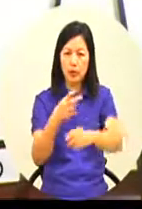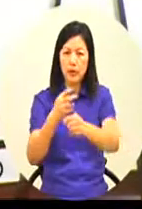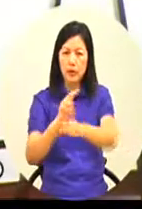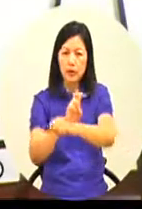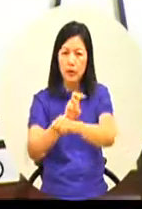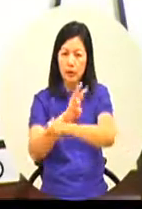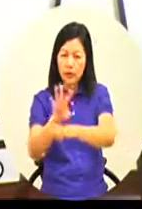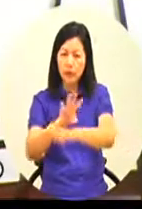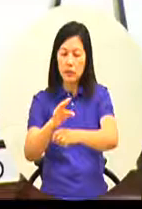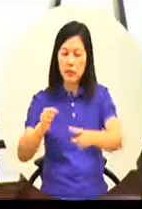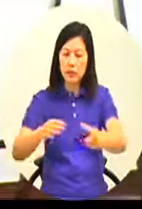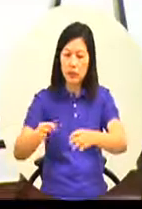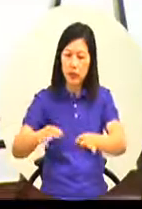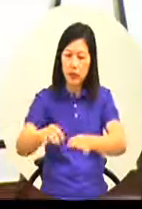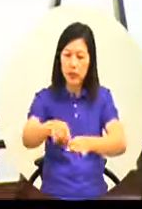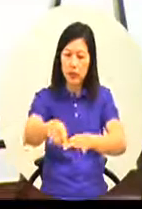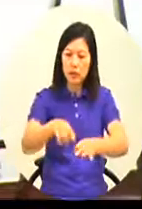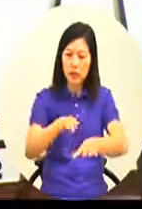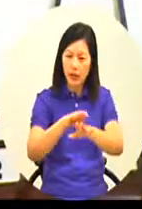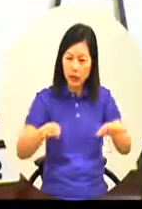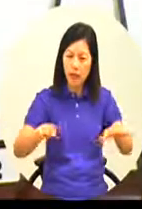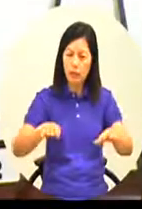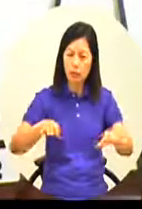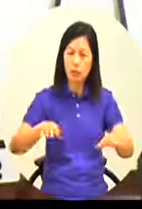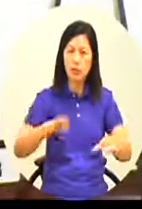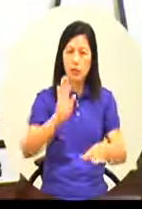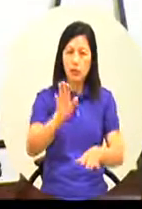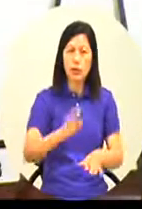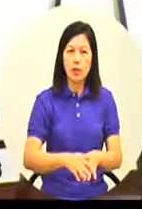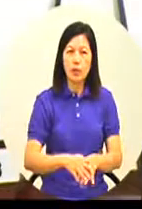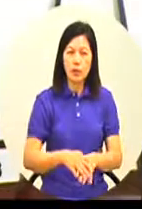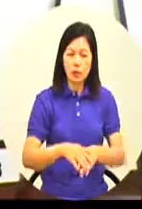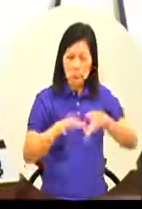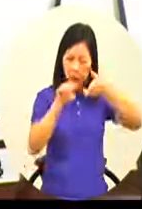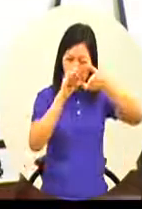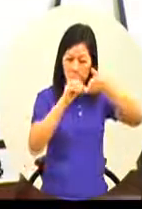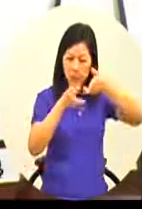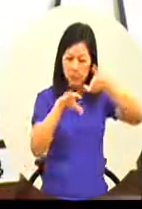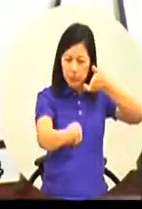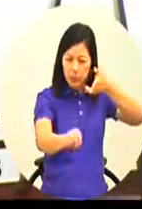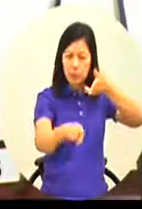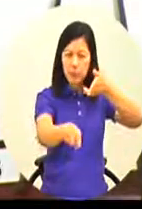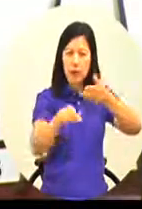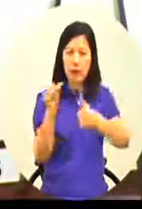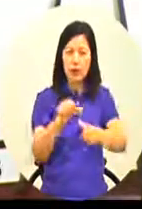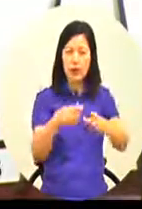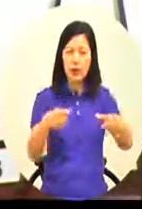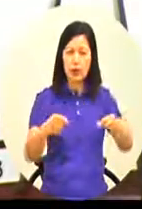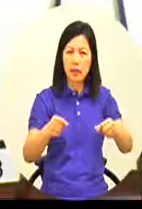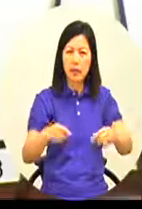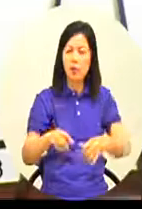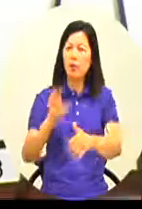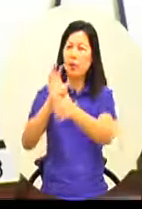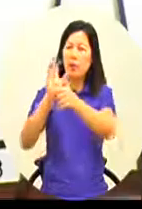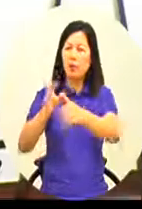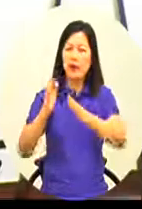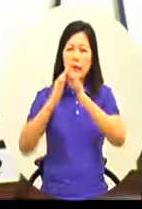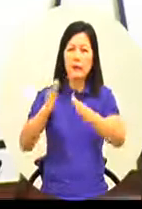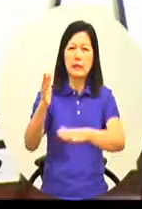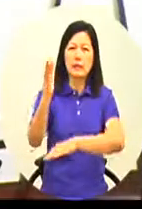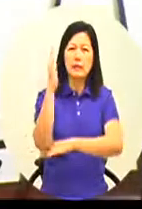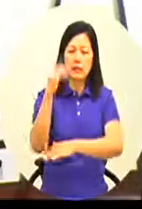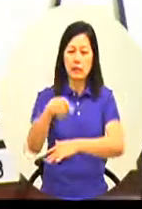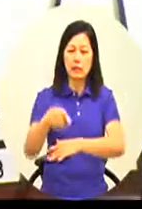所有的用路人，我如果收到一张测速照相的罚单或者是超限的罚单，我就骂市政府说为什么